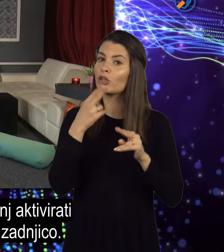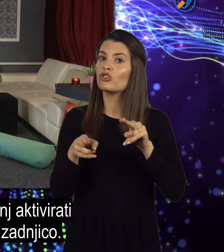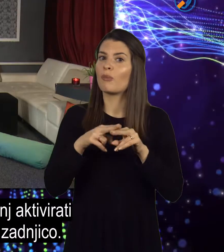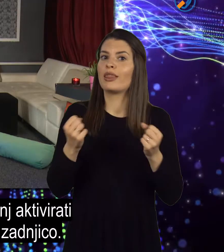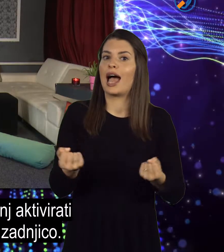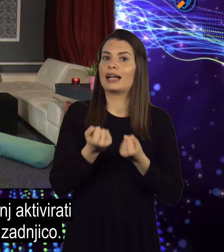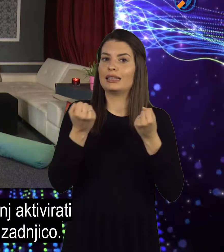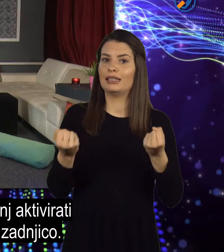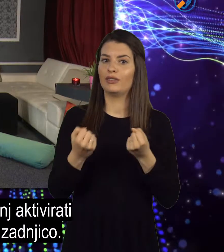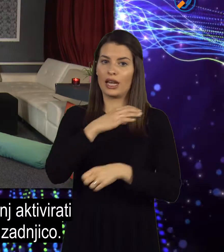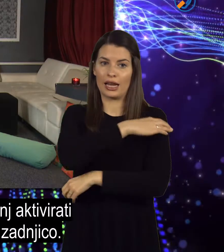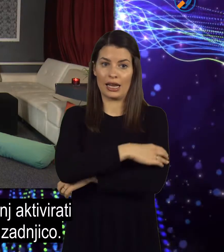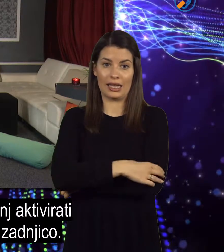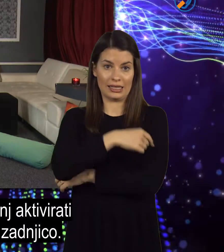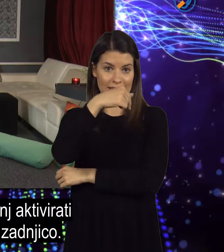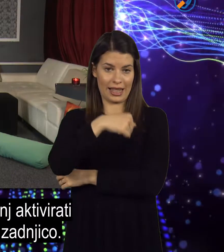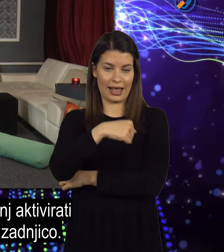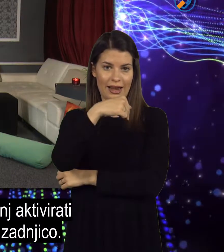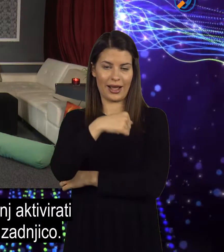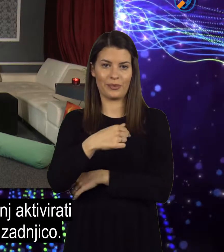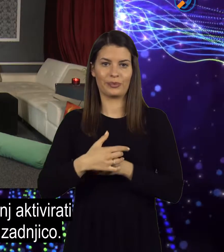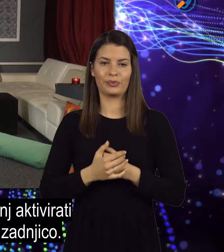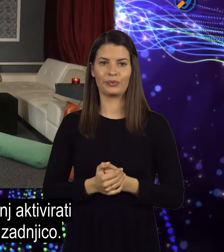Probaš čim manj aktivirati svoje stegna